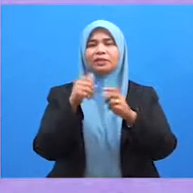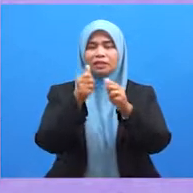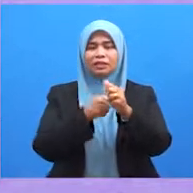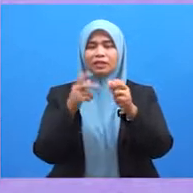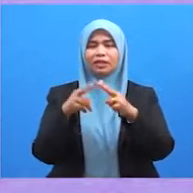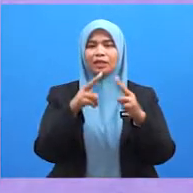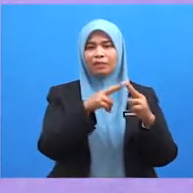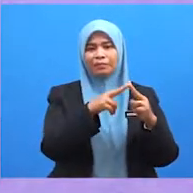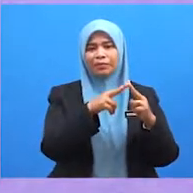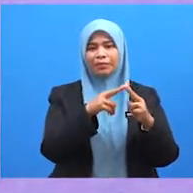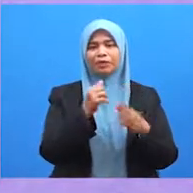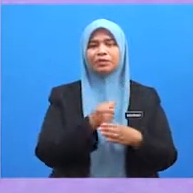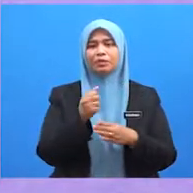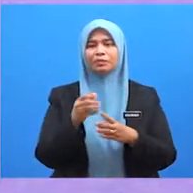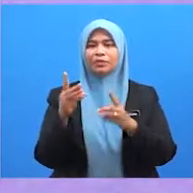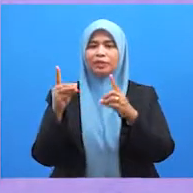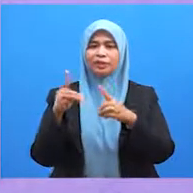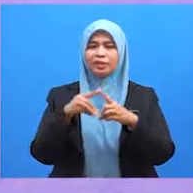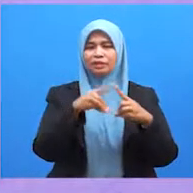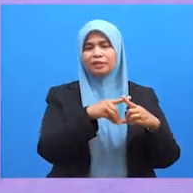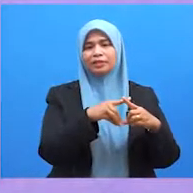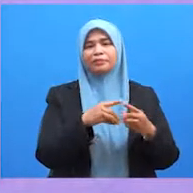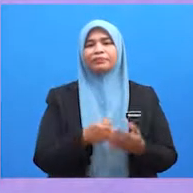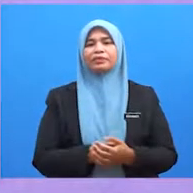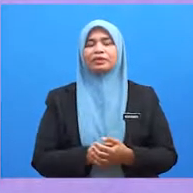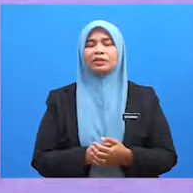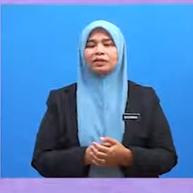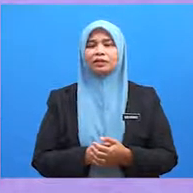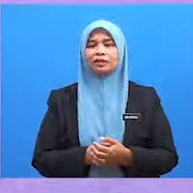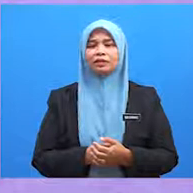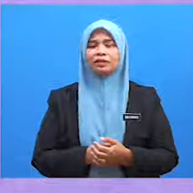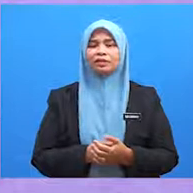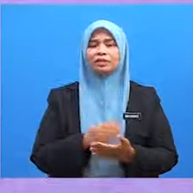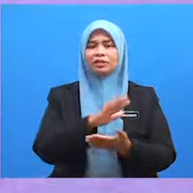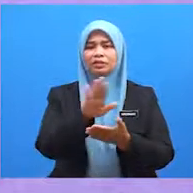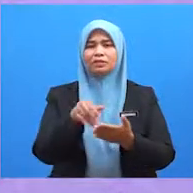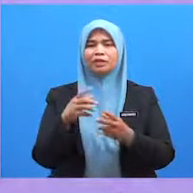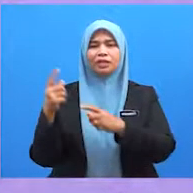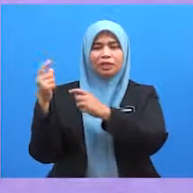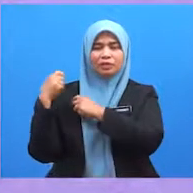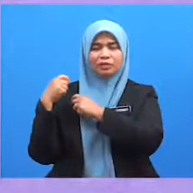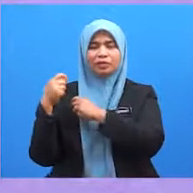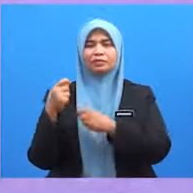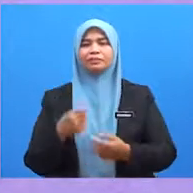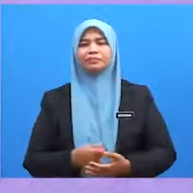yang diberi tanggungjawab dikenali dengan nama Tengku Muanasah.